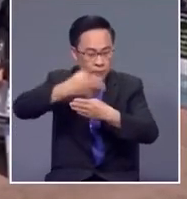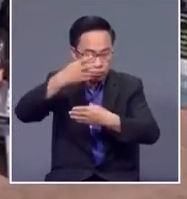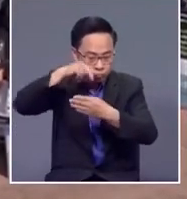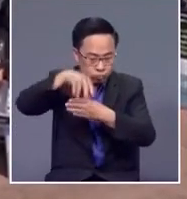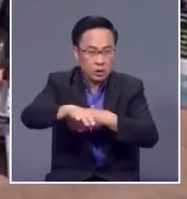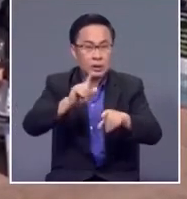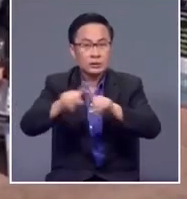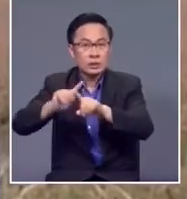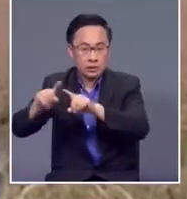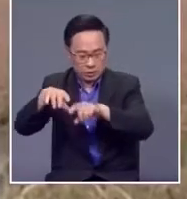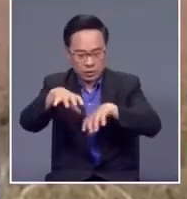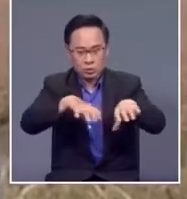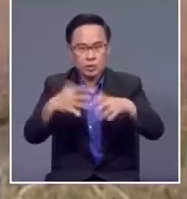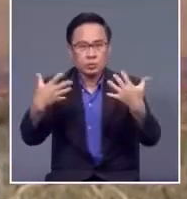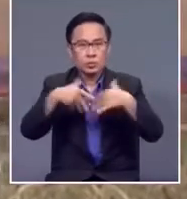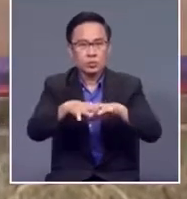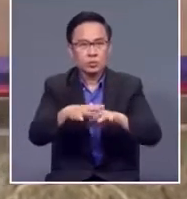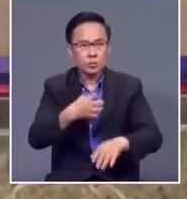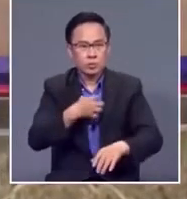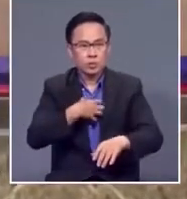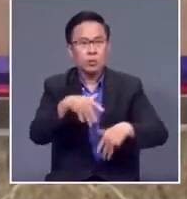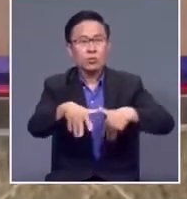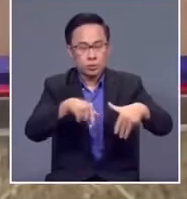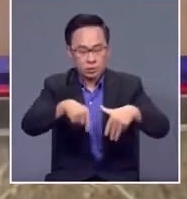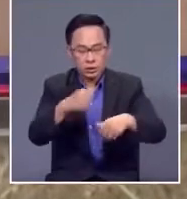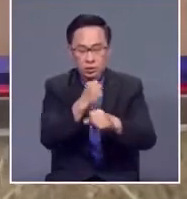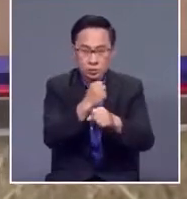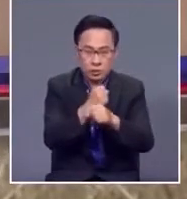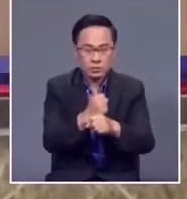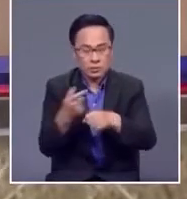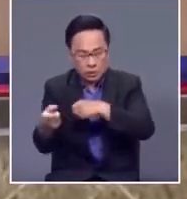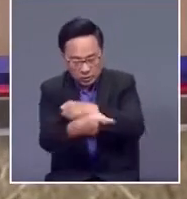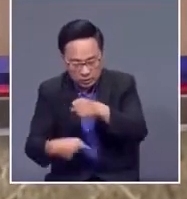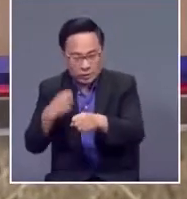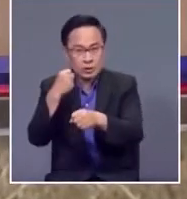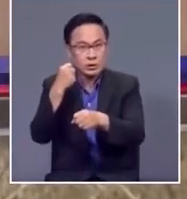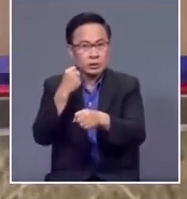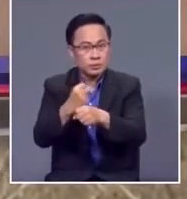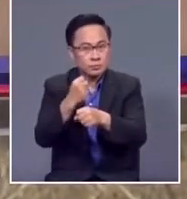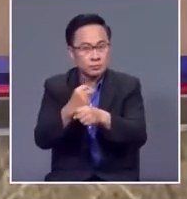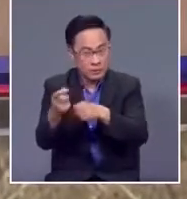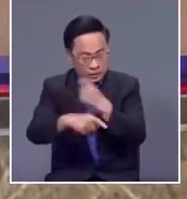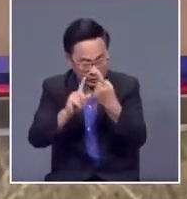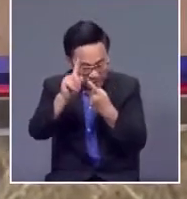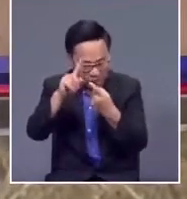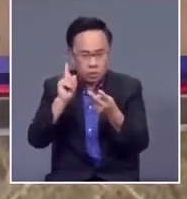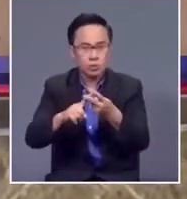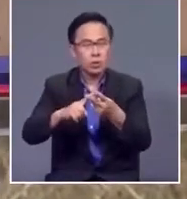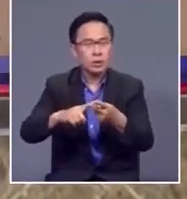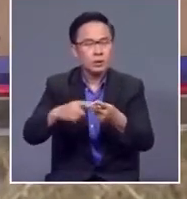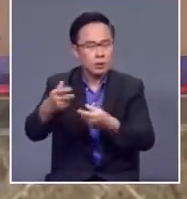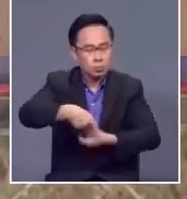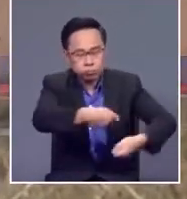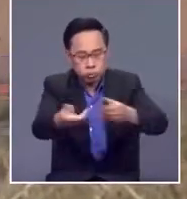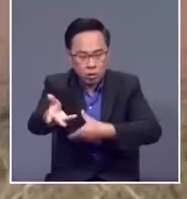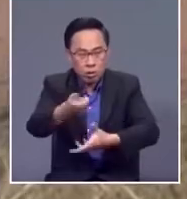ขามีอาชีพหลักๆก็คือเรื่องของเกษตรแล้วก็ประมงนะครับปีนี้เราปรับเป็นทีมการปลูกเริ่มการส่งน้ำเร็วขึ้นนะครับจากเดิมเนี่ยใน